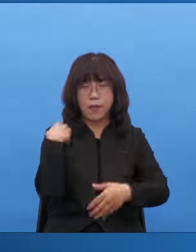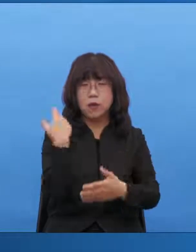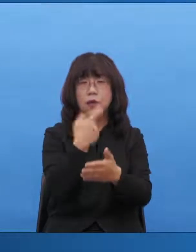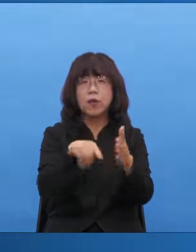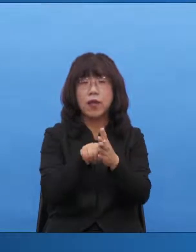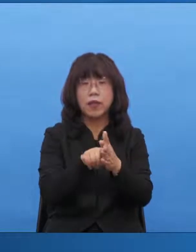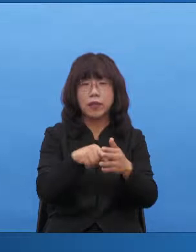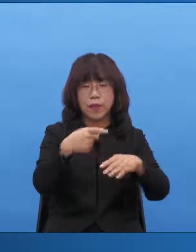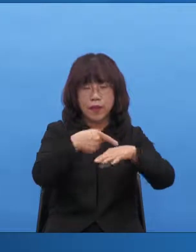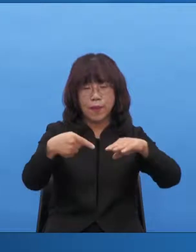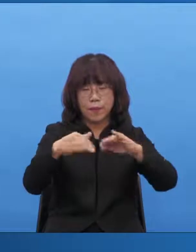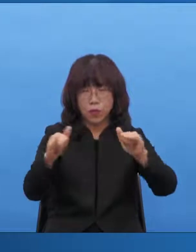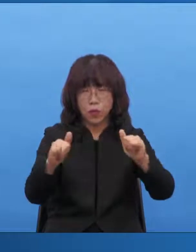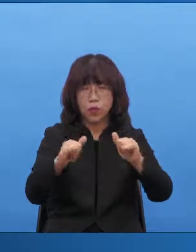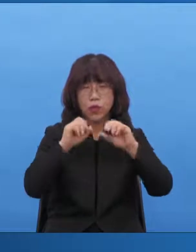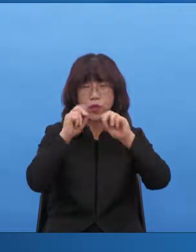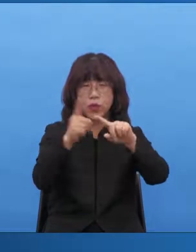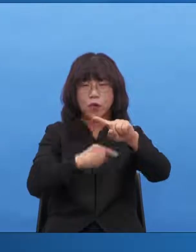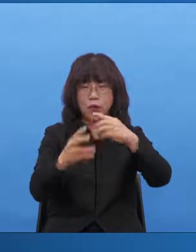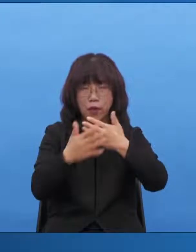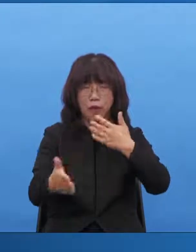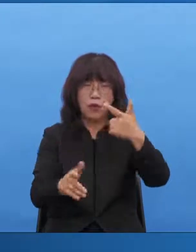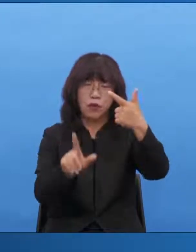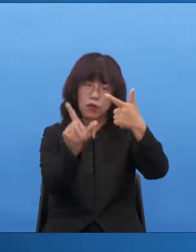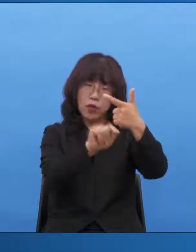선교대회가 오는 6월 24일 열립니다.